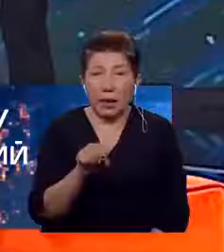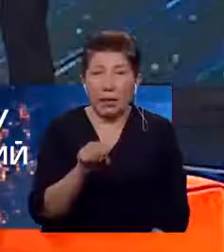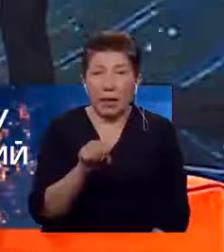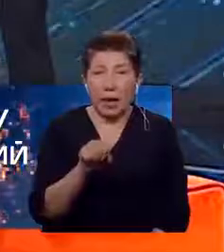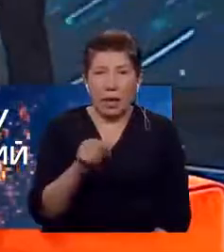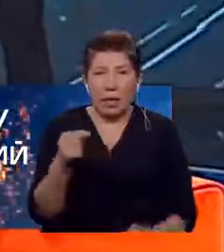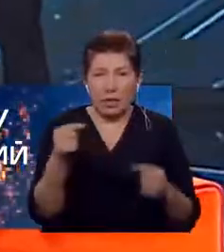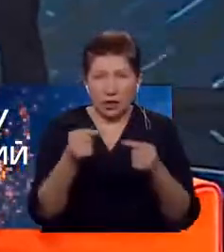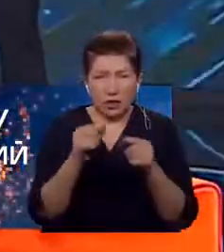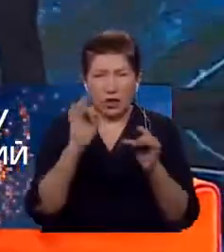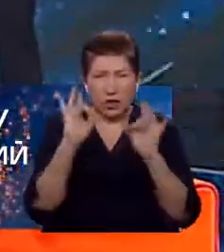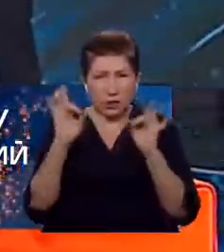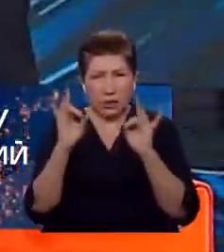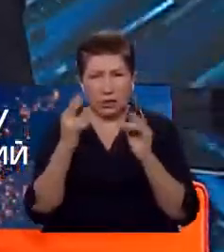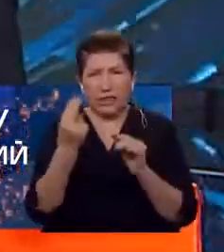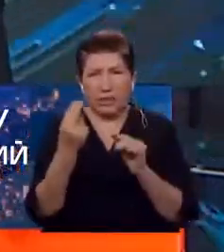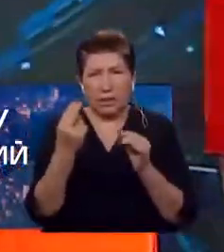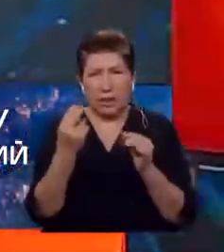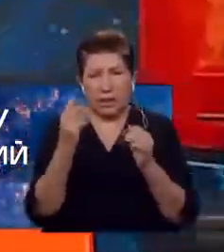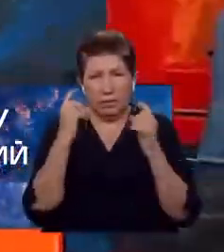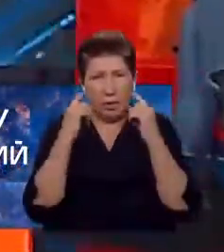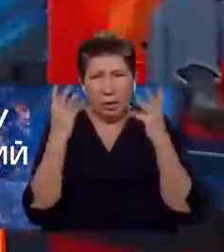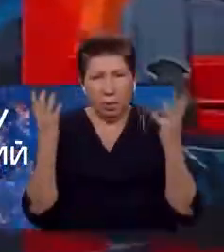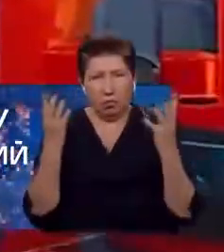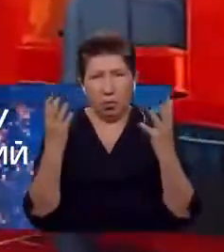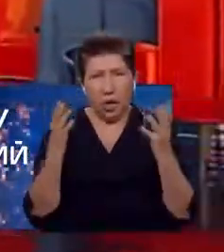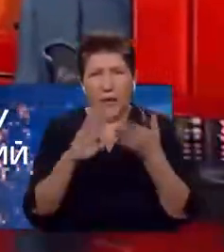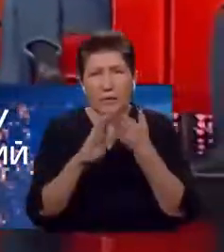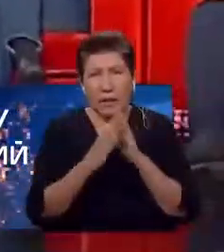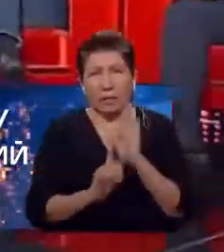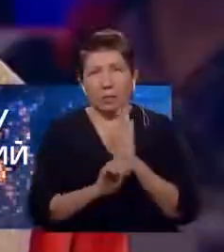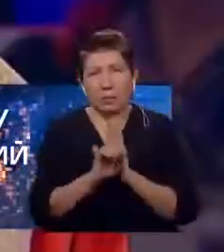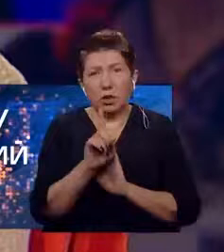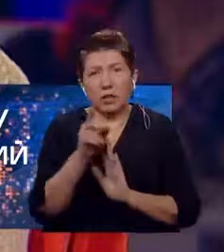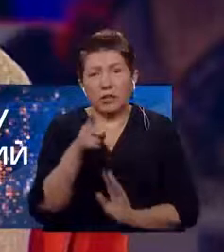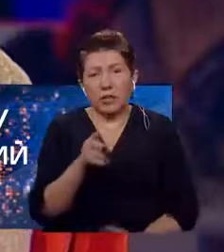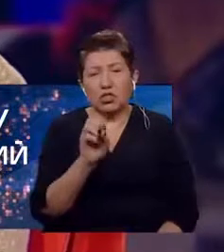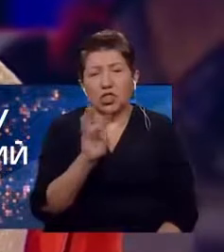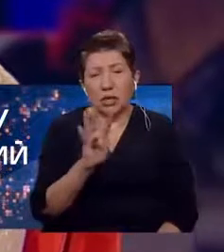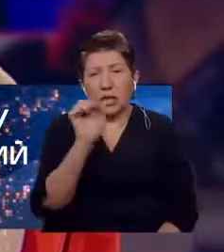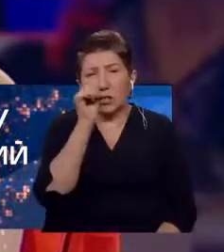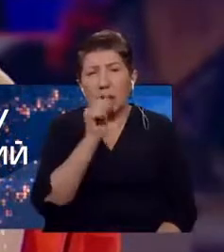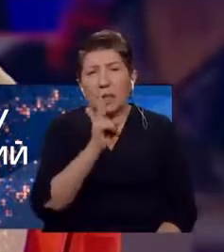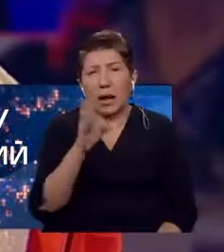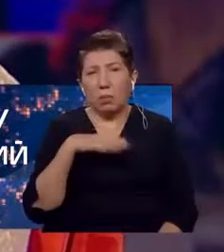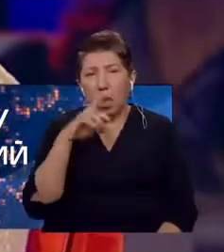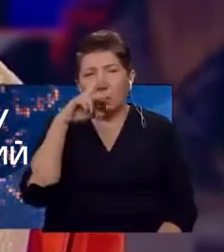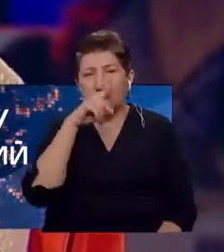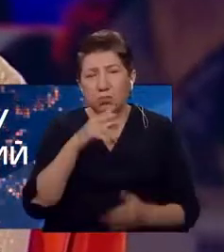вигляді чіткому не звучала, а вона цікава. Станом на початок 2014 року, яка була